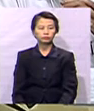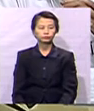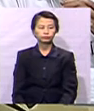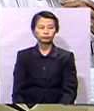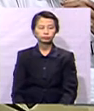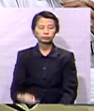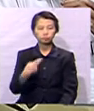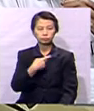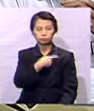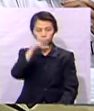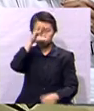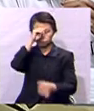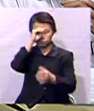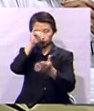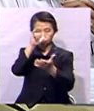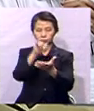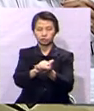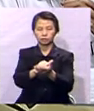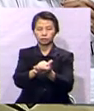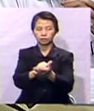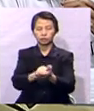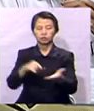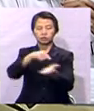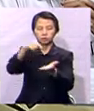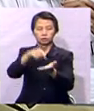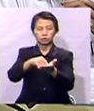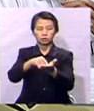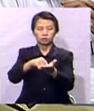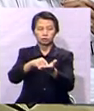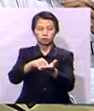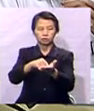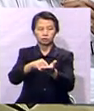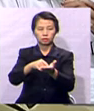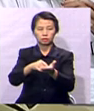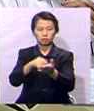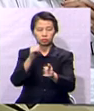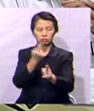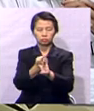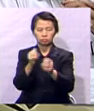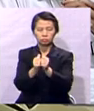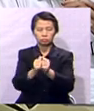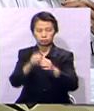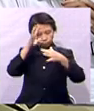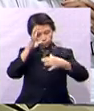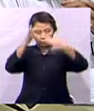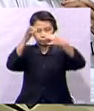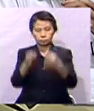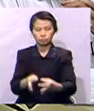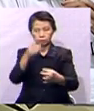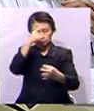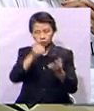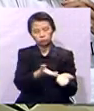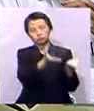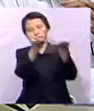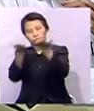We are confident that this is the most pragmatic and appropriate decision to bring